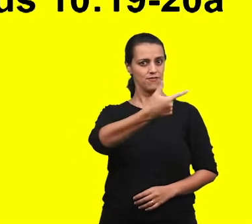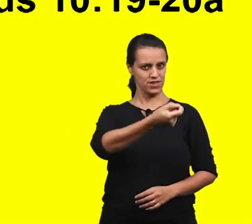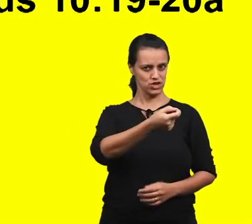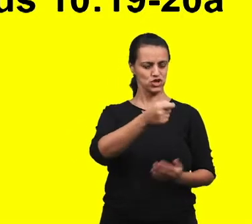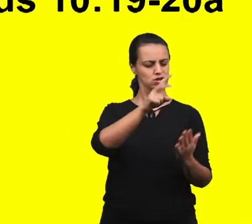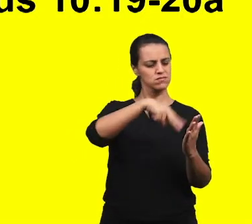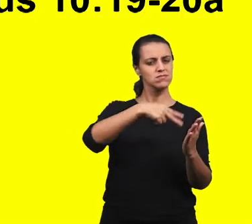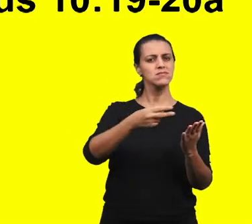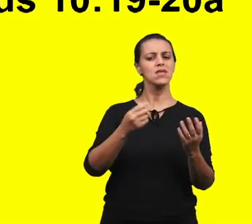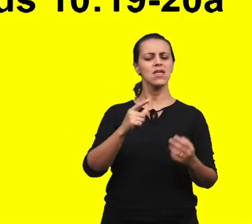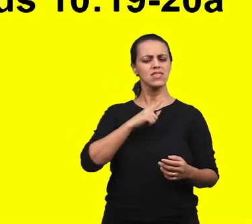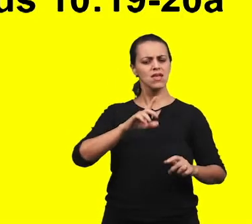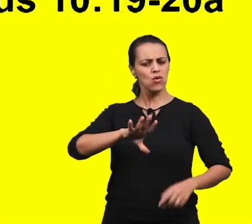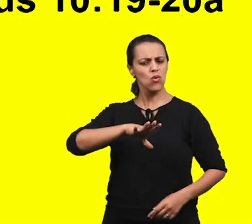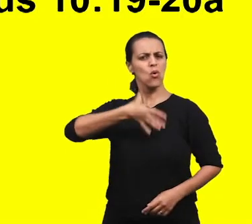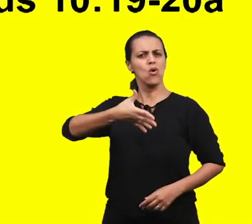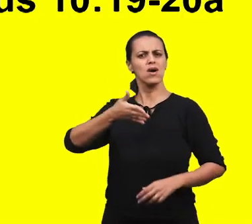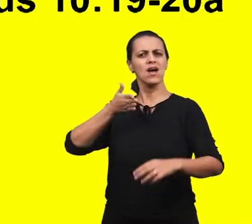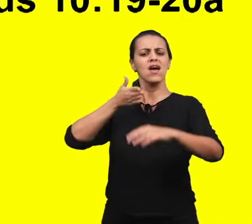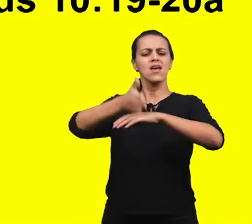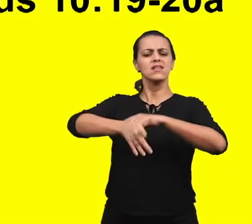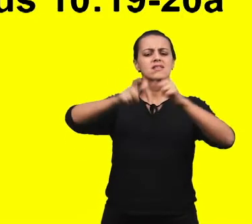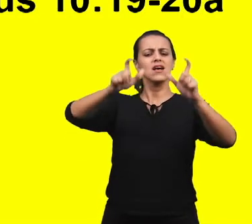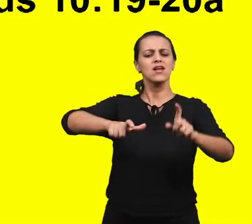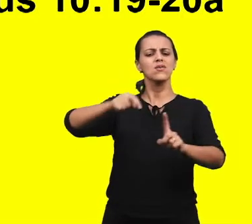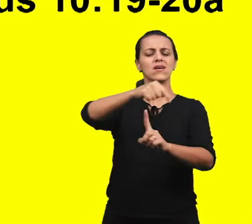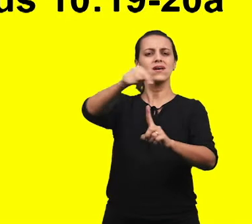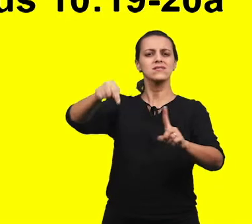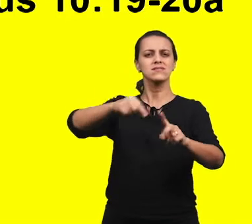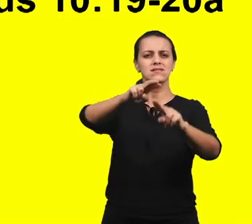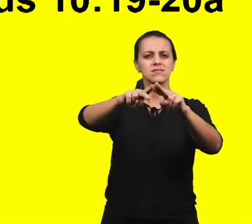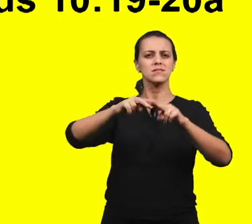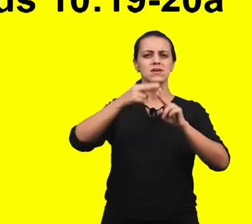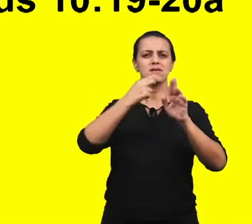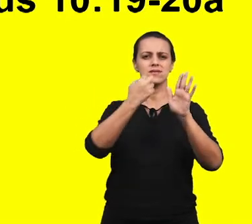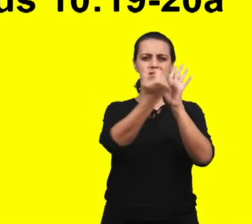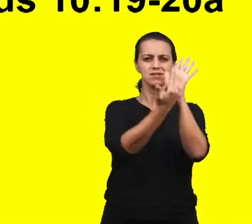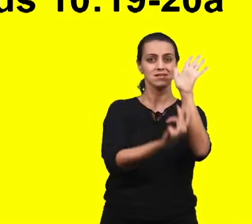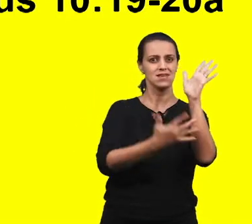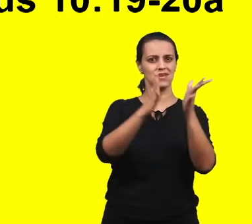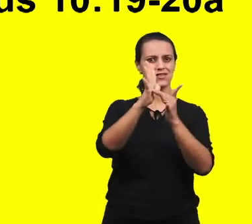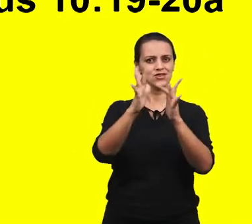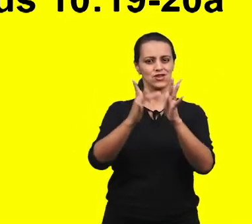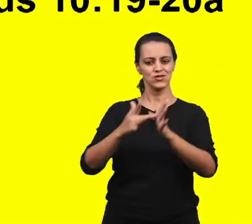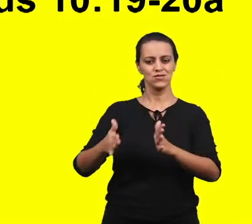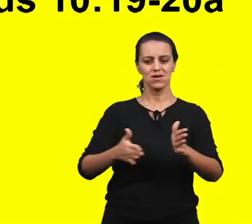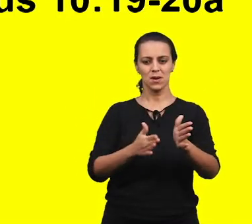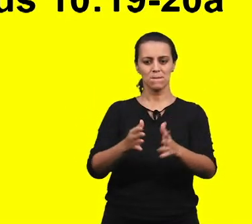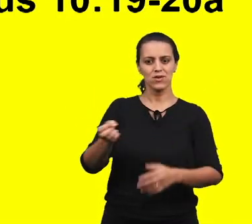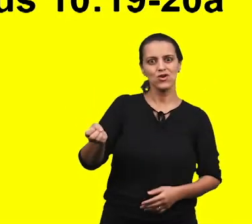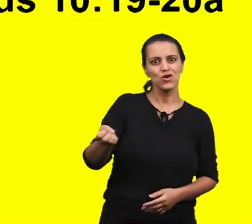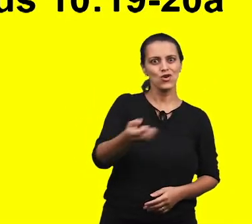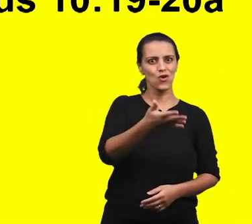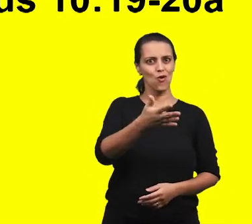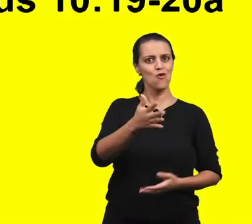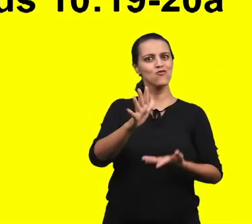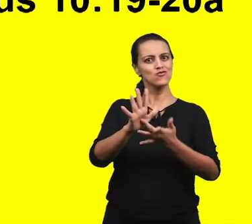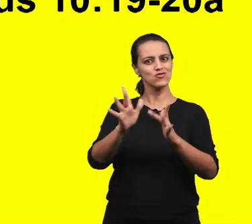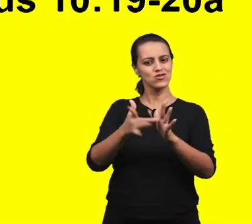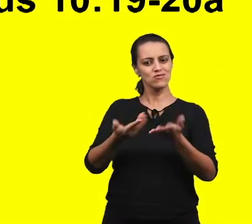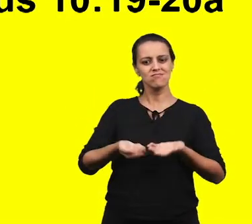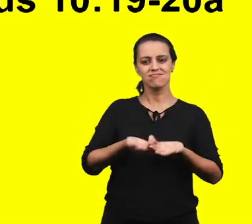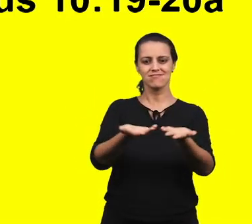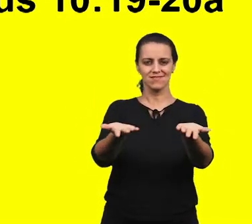главе, 19-20 стихи. Итак, братья, имея дерзновение входить во святилище посредством крови